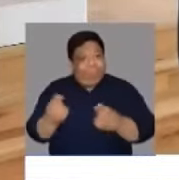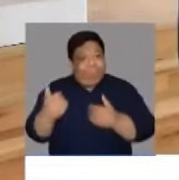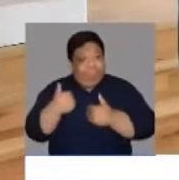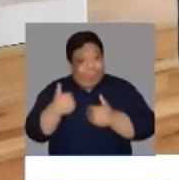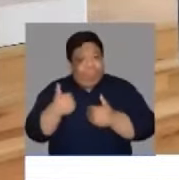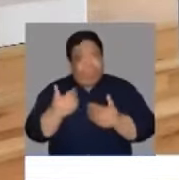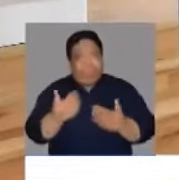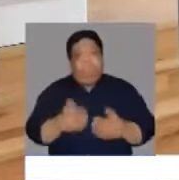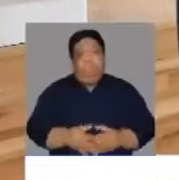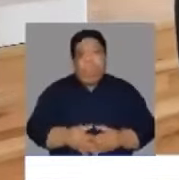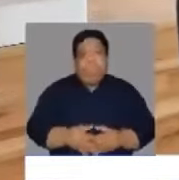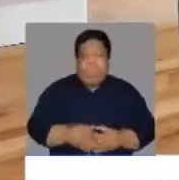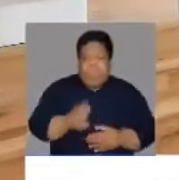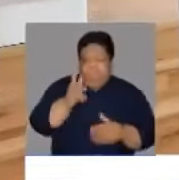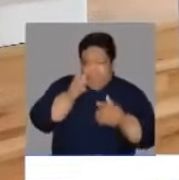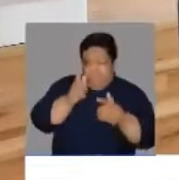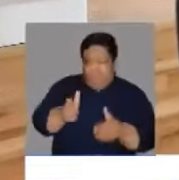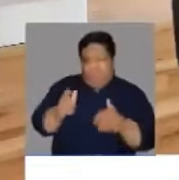wala naman, di ba?